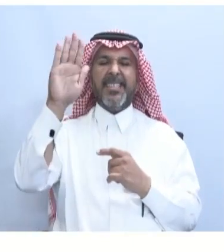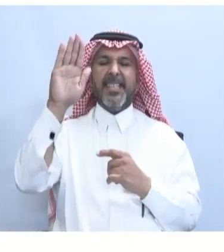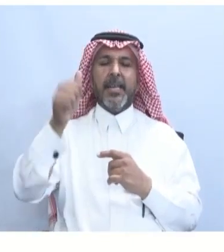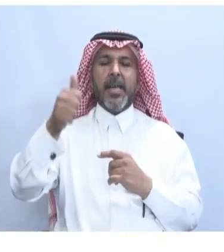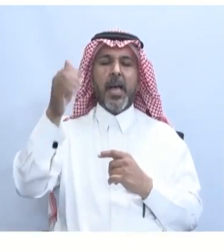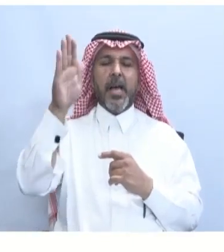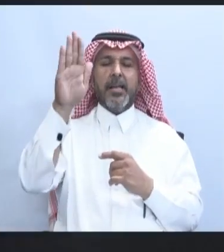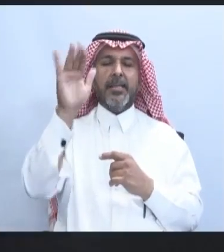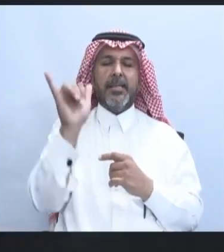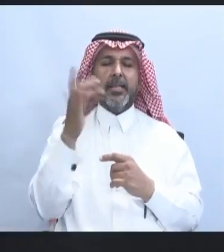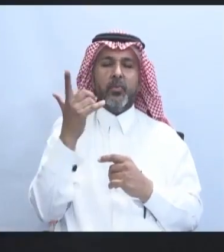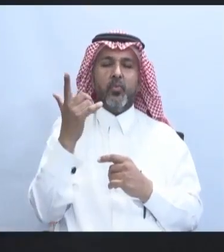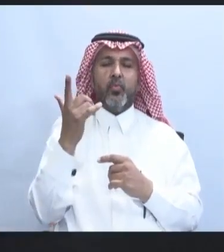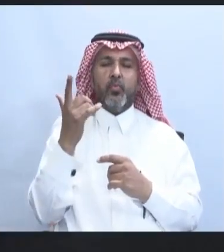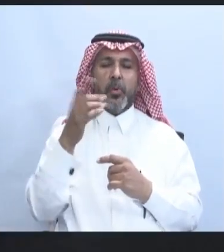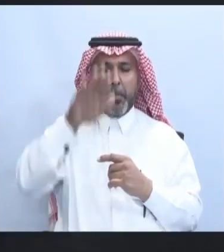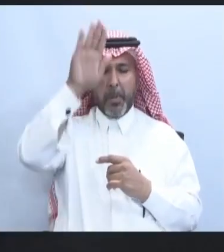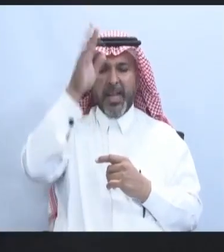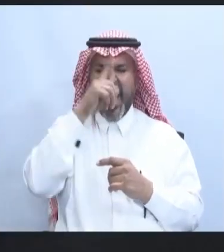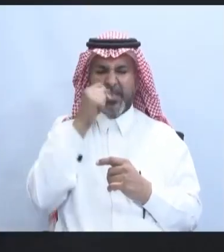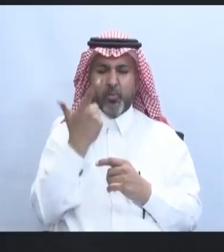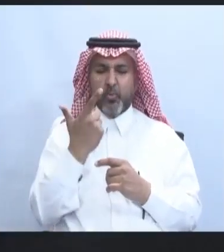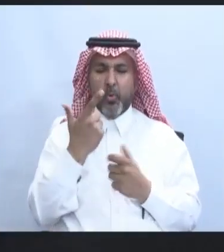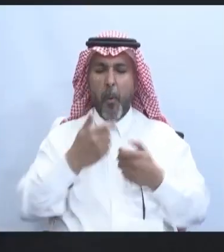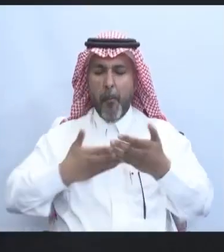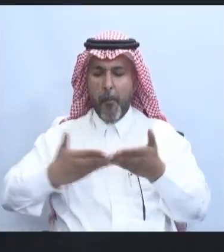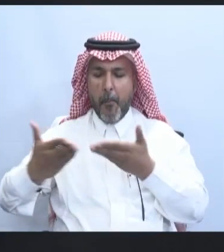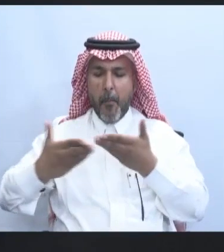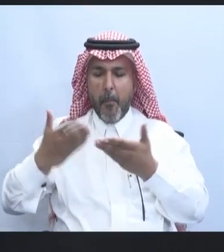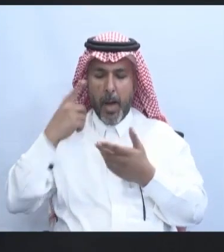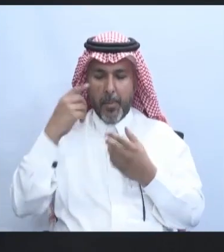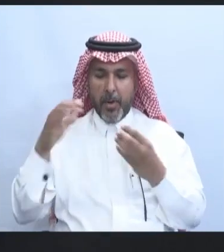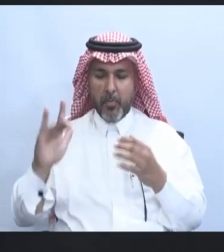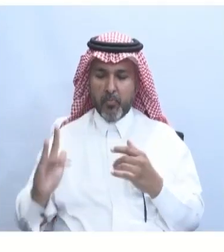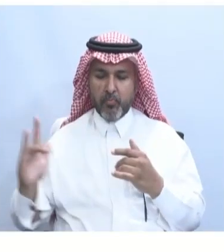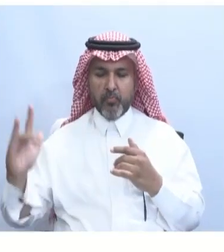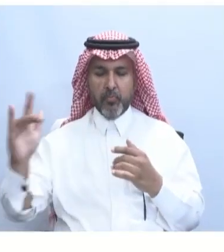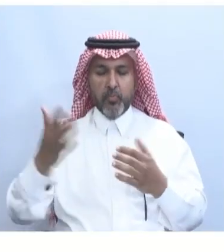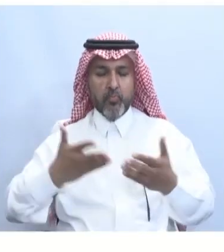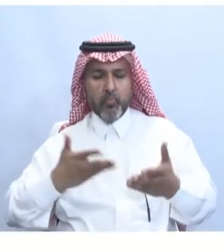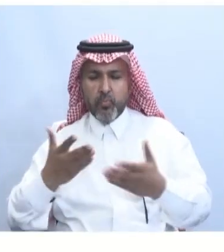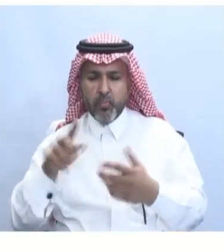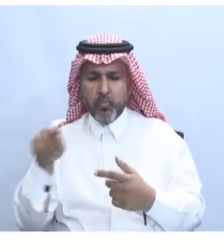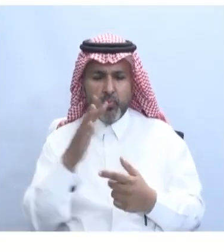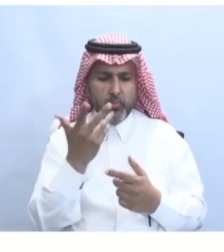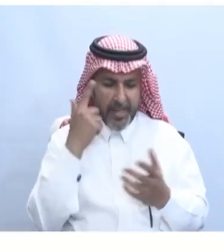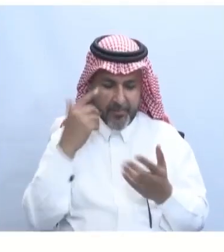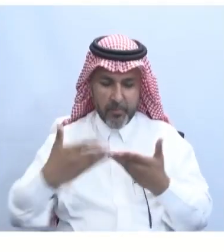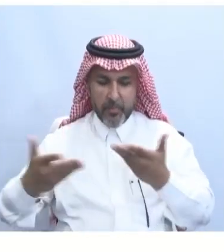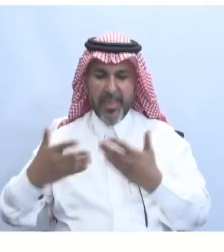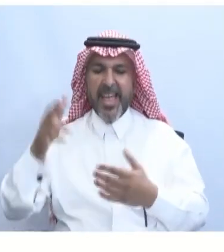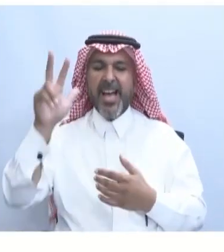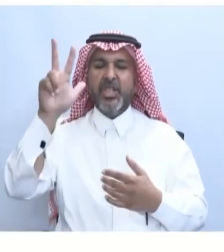الله تعالى يقول من صفات المؤمنين وامرهم شورى بينهم اذا هذه من اهم منجزات الحضاره